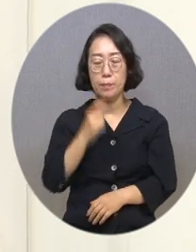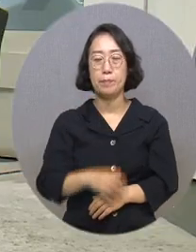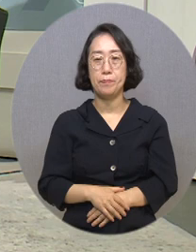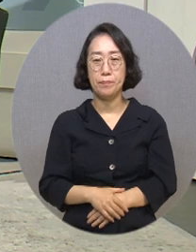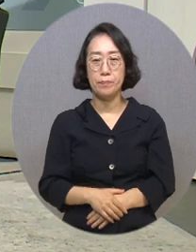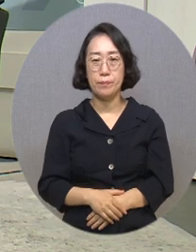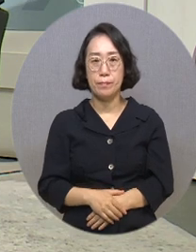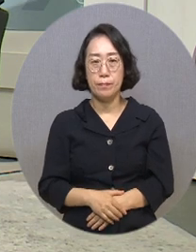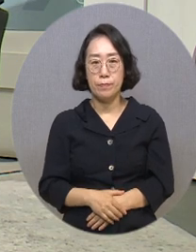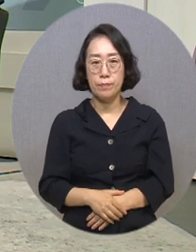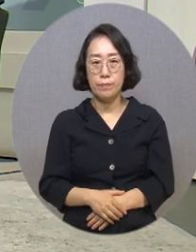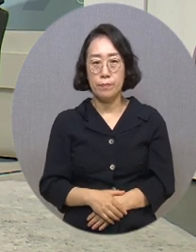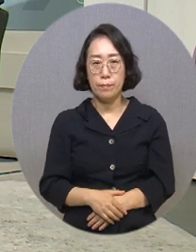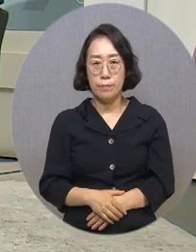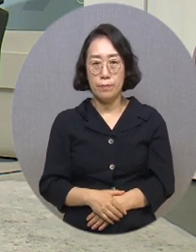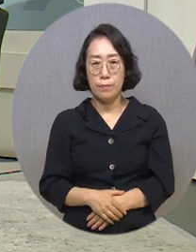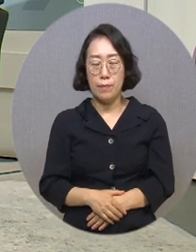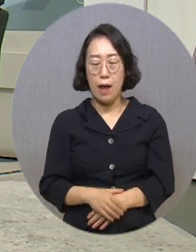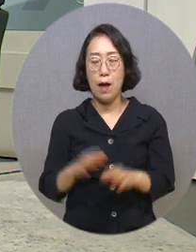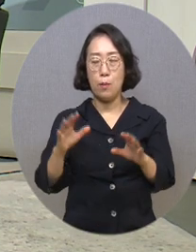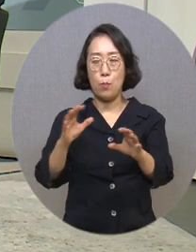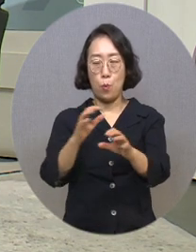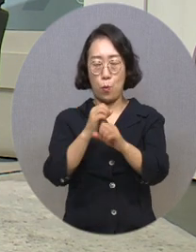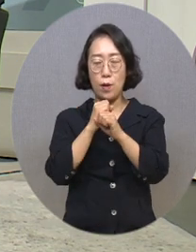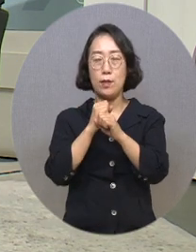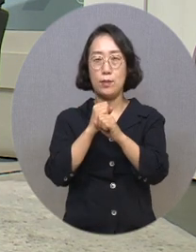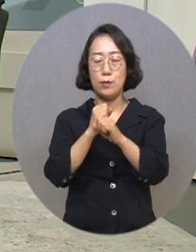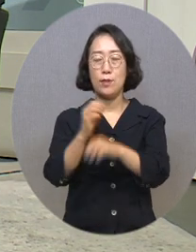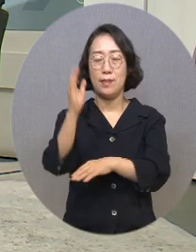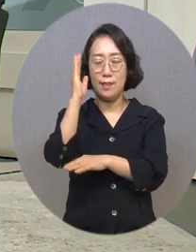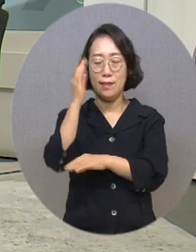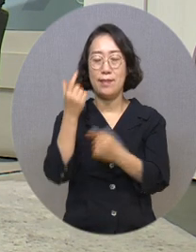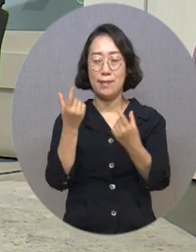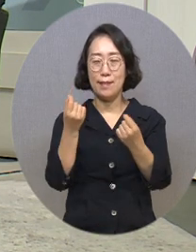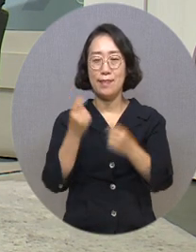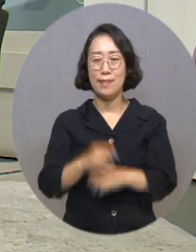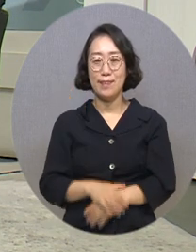같습니다. 이제 포괄적인 얘기 같아요. 네,